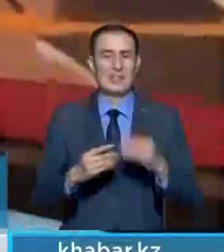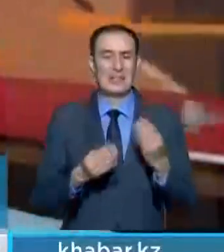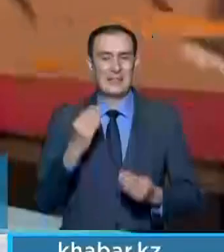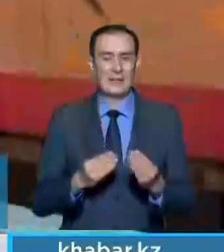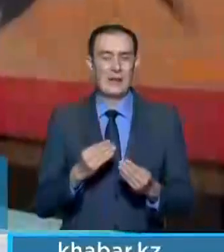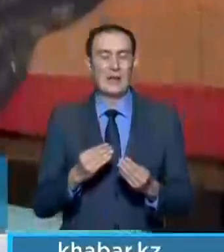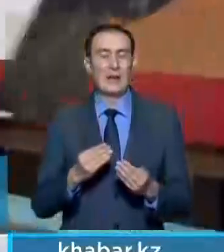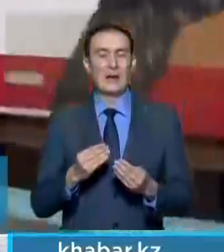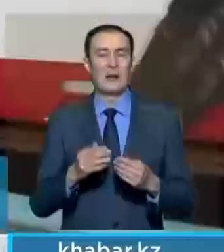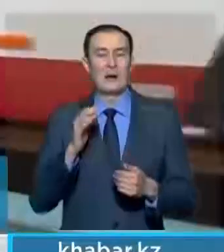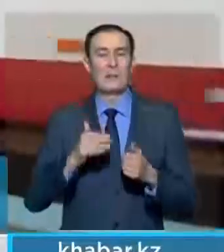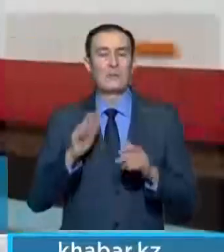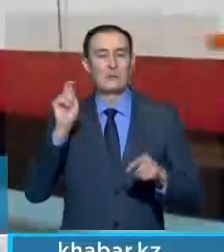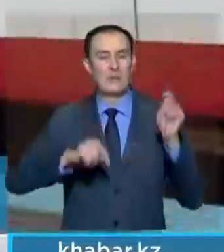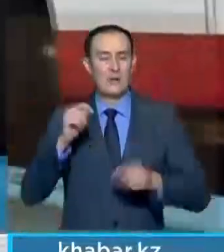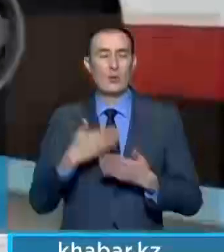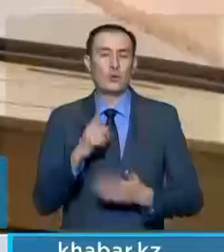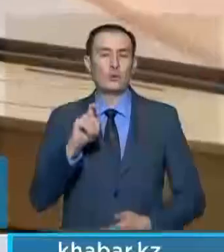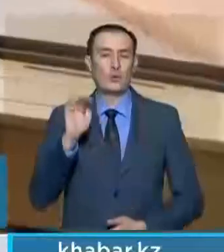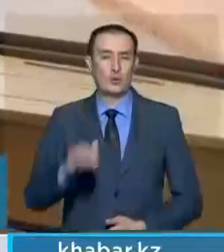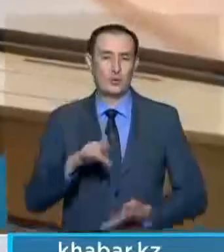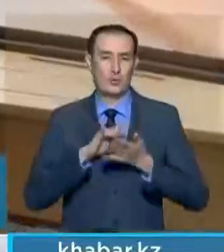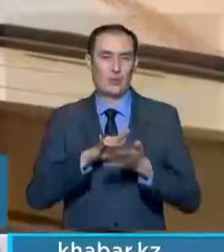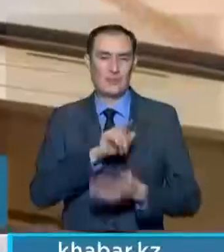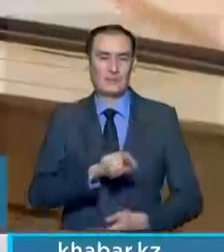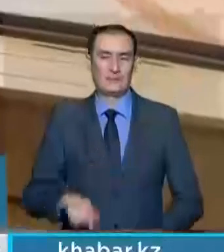остано вные первенства могут посетить около 100.000